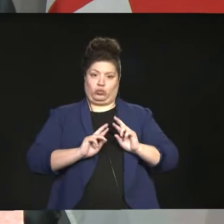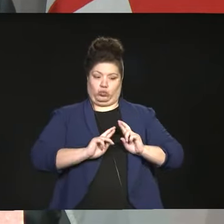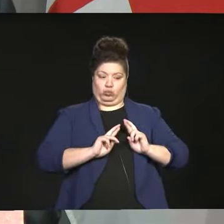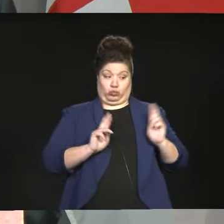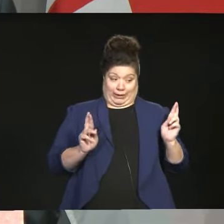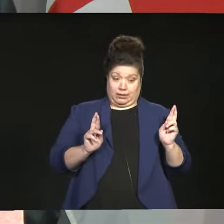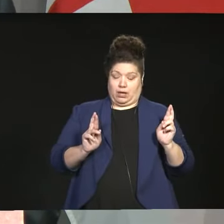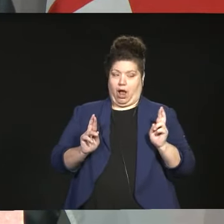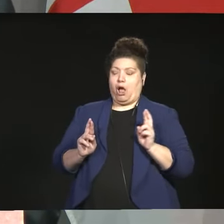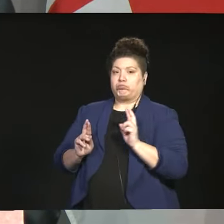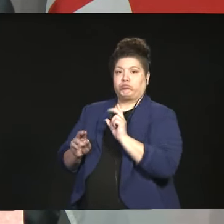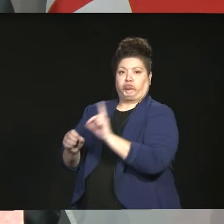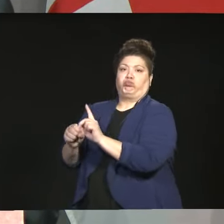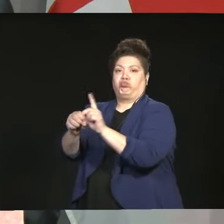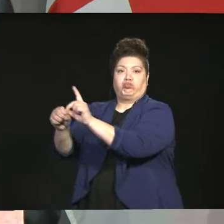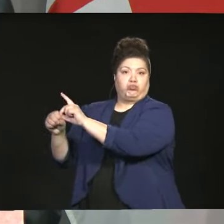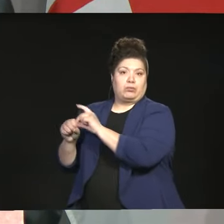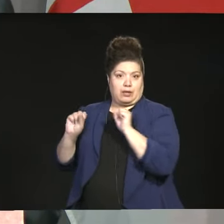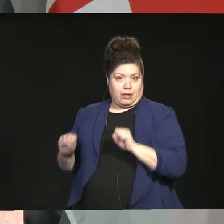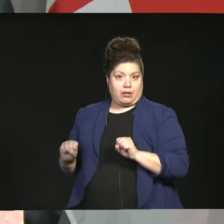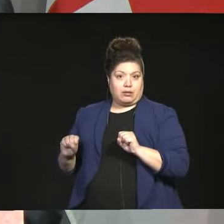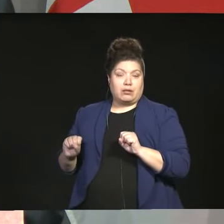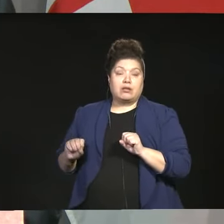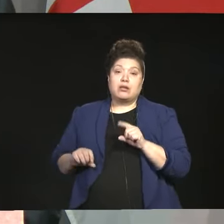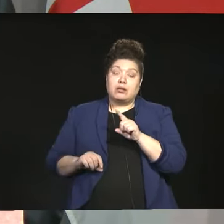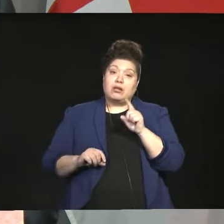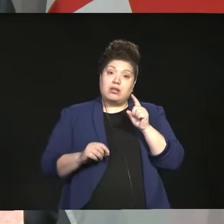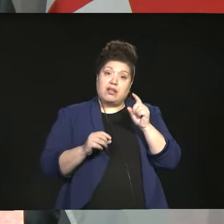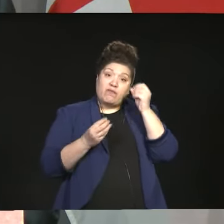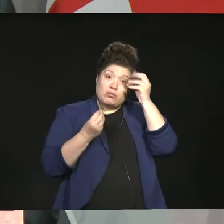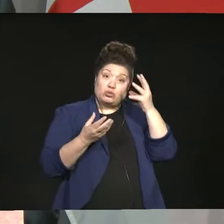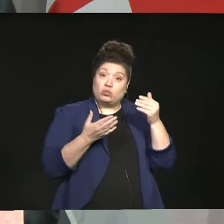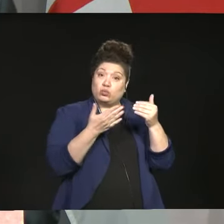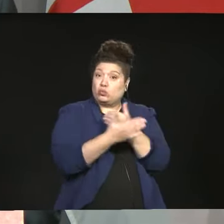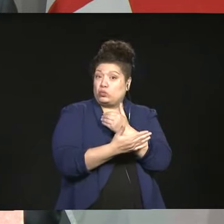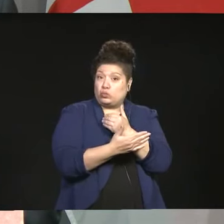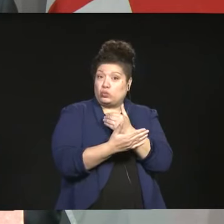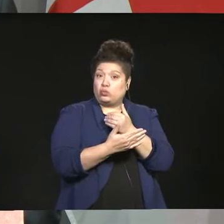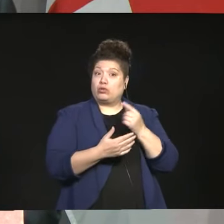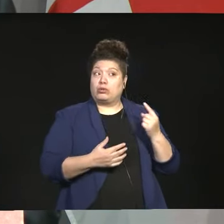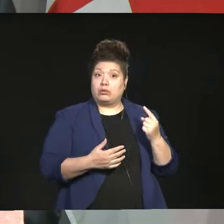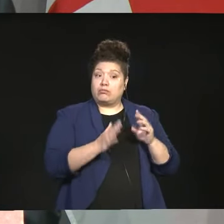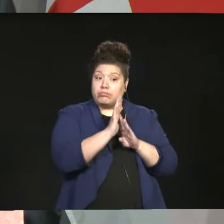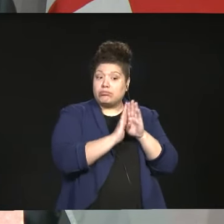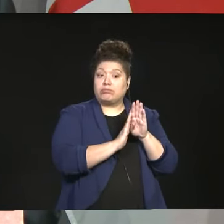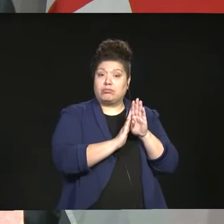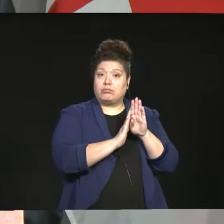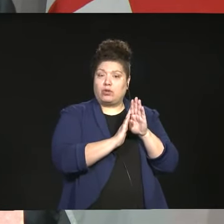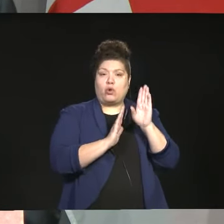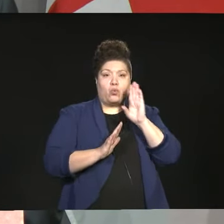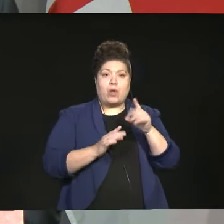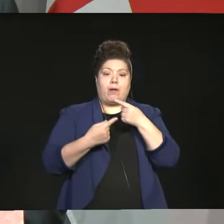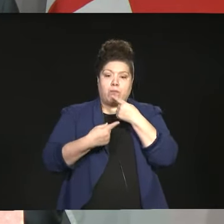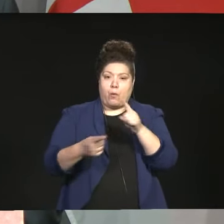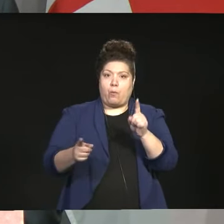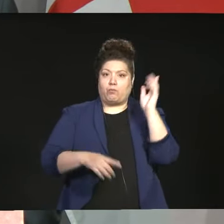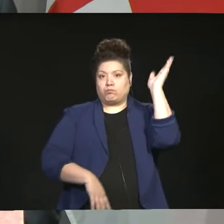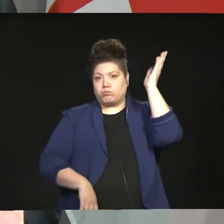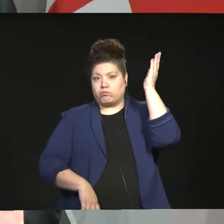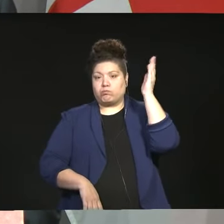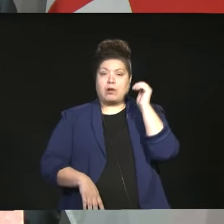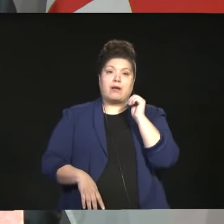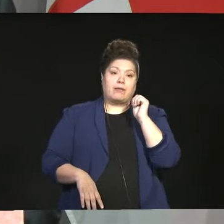expliquer notre situation. C'est très important et nous sommes absolument